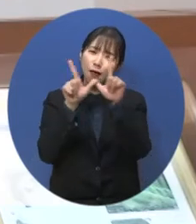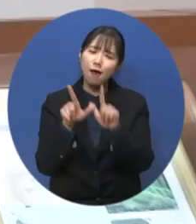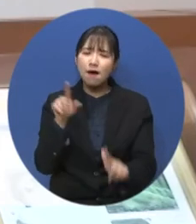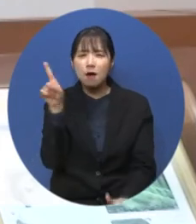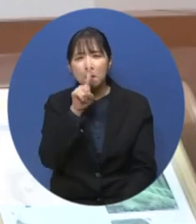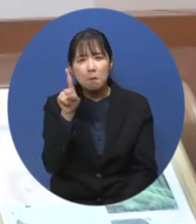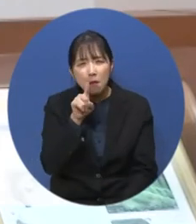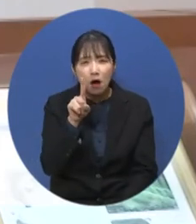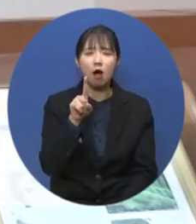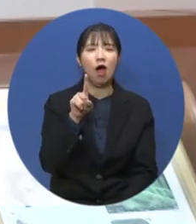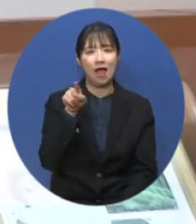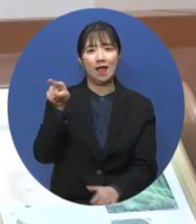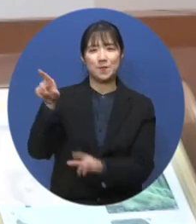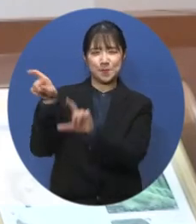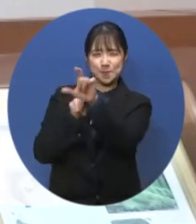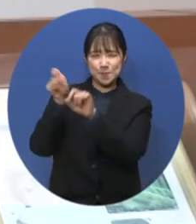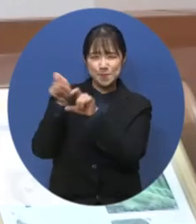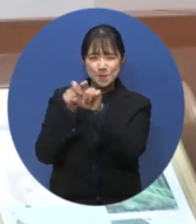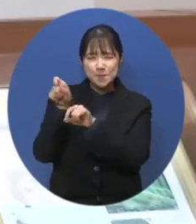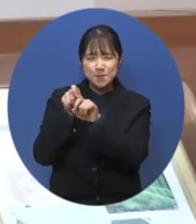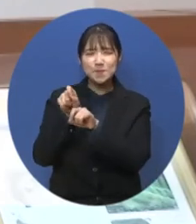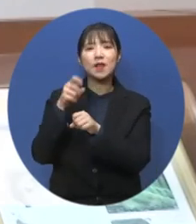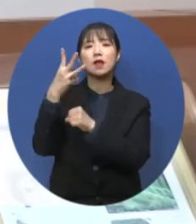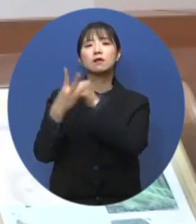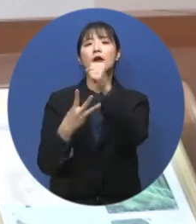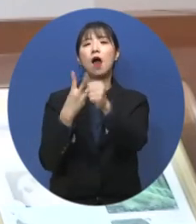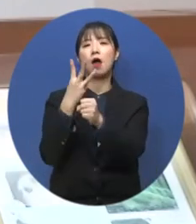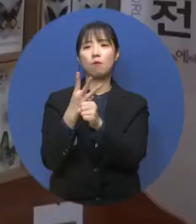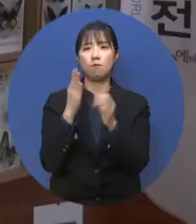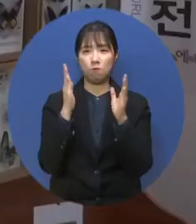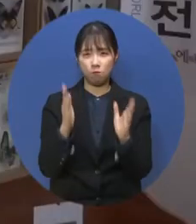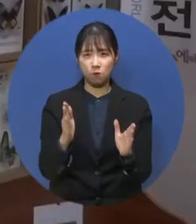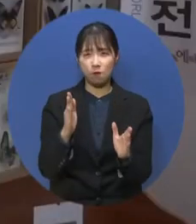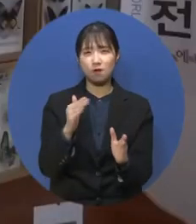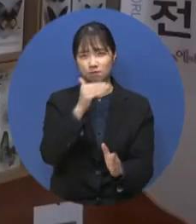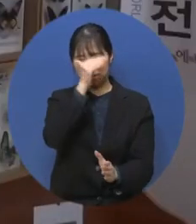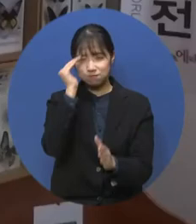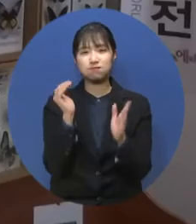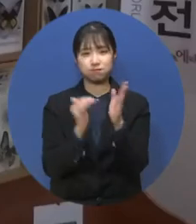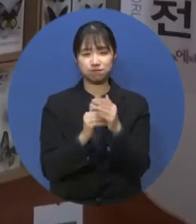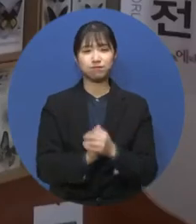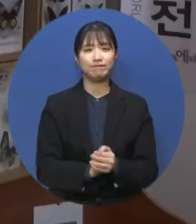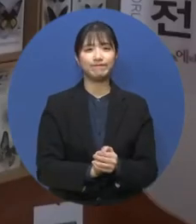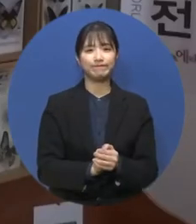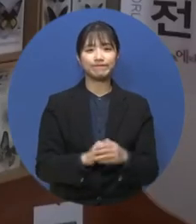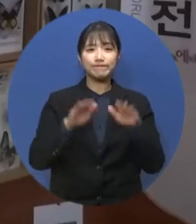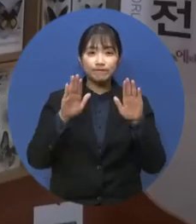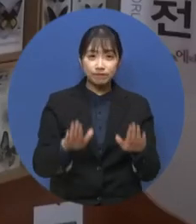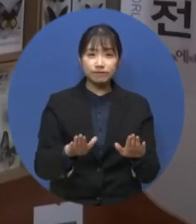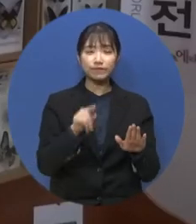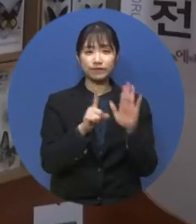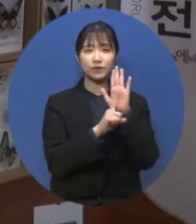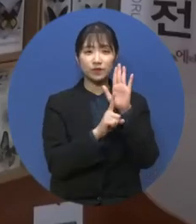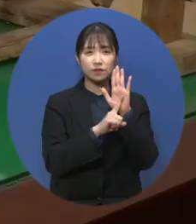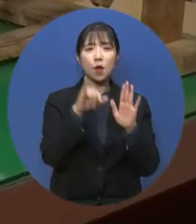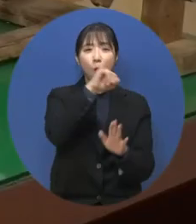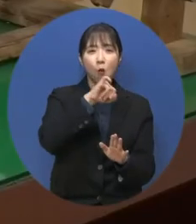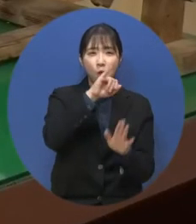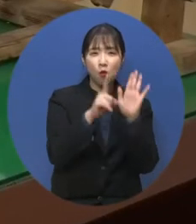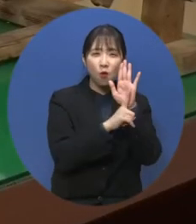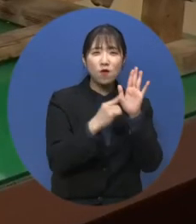있는가 하는 것을 보여주기 위해서 약 3년간 탐사를 했고요. 이번 기획전에서는 곤충의 전시뿐만